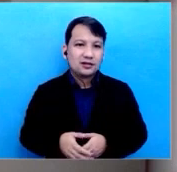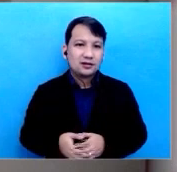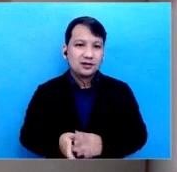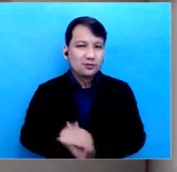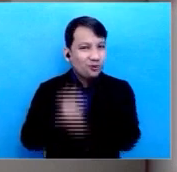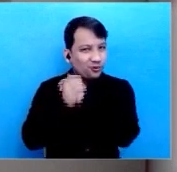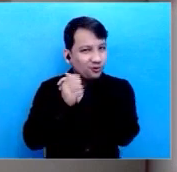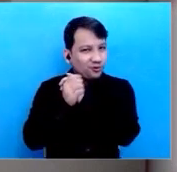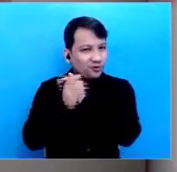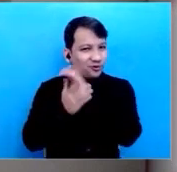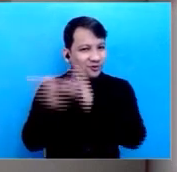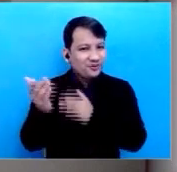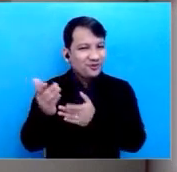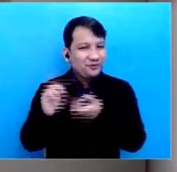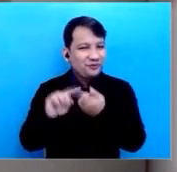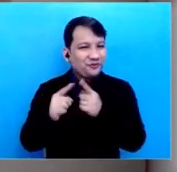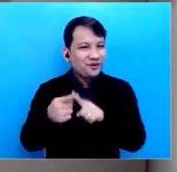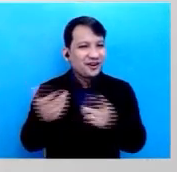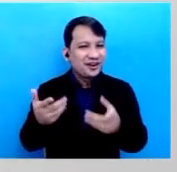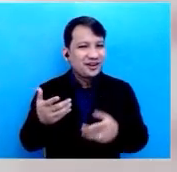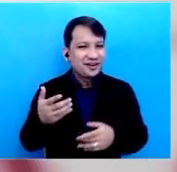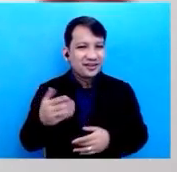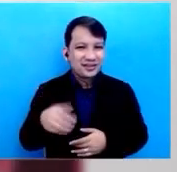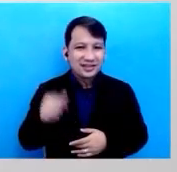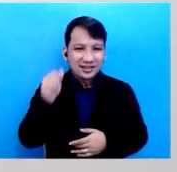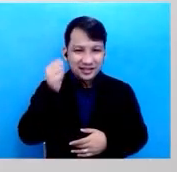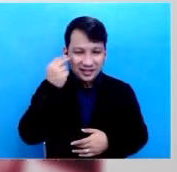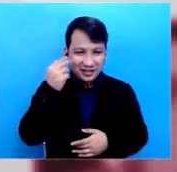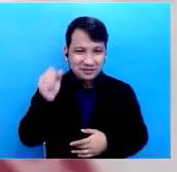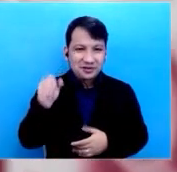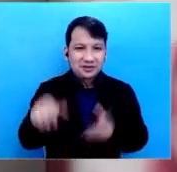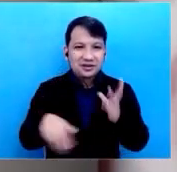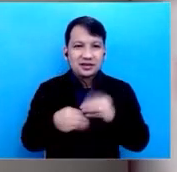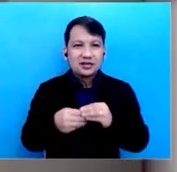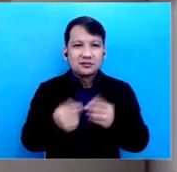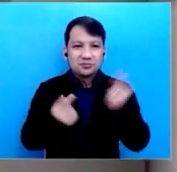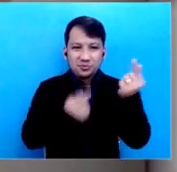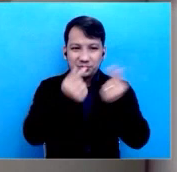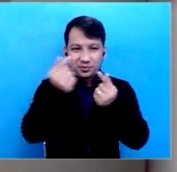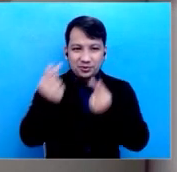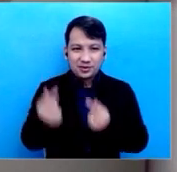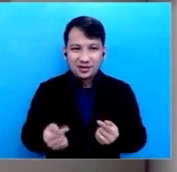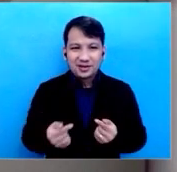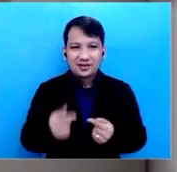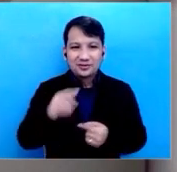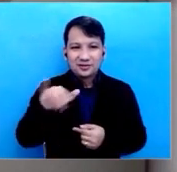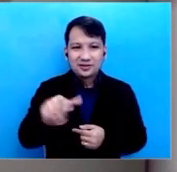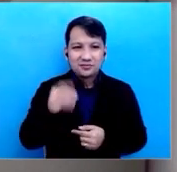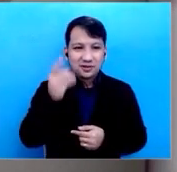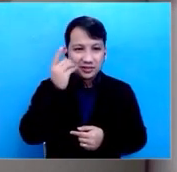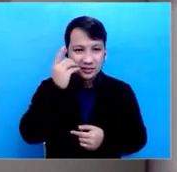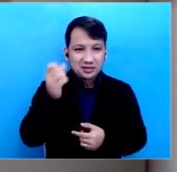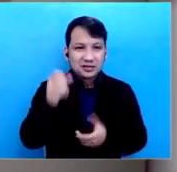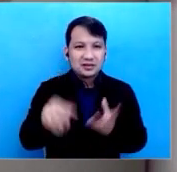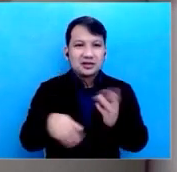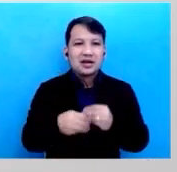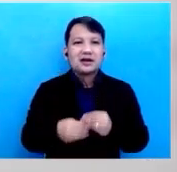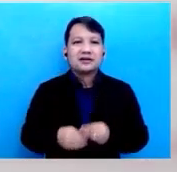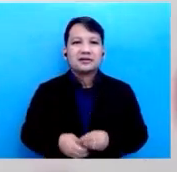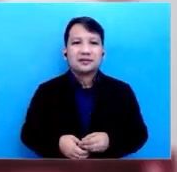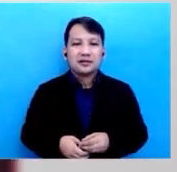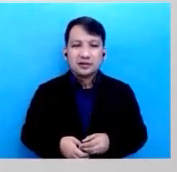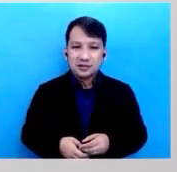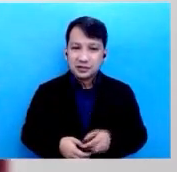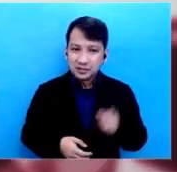kanyang Mars na si Ye-jin. Nagpaulan din ang puso sina Jolins at Dimples Romana. Siyempre,